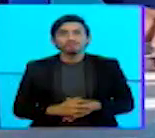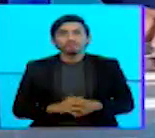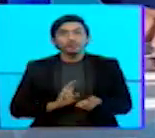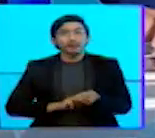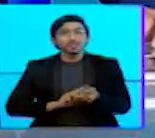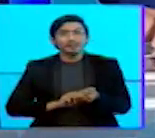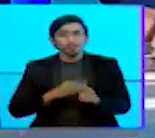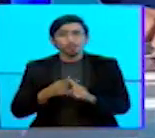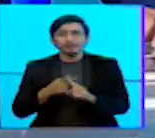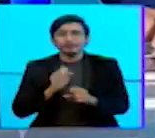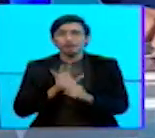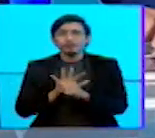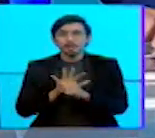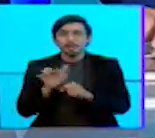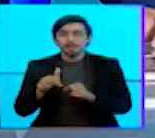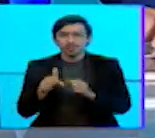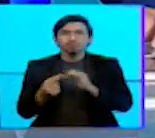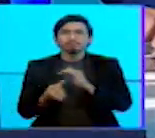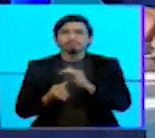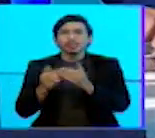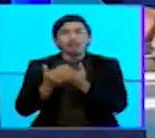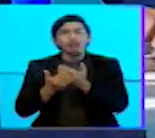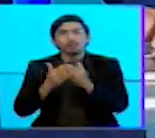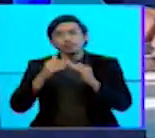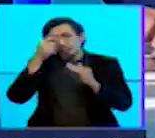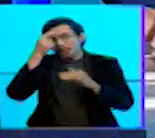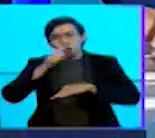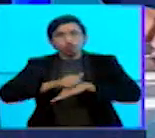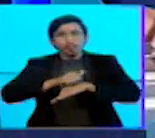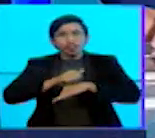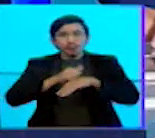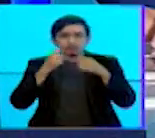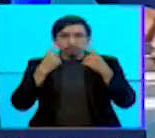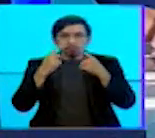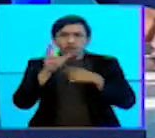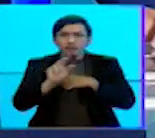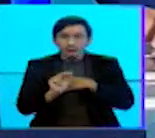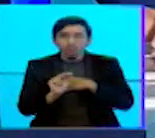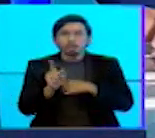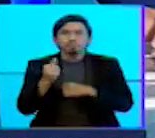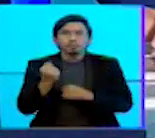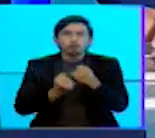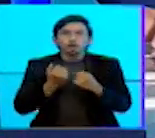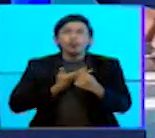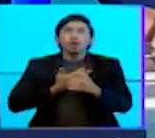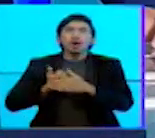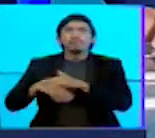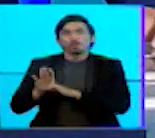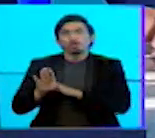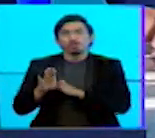Pemirsa, seorang pasien positif COVID-19 yang sedang dirawat di RSUD Sumedang, Jawa Barat, berusaha kabur dari ruang isolasi. Saat